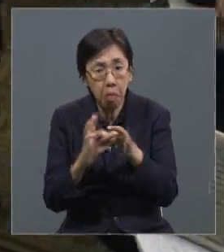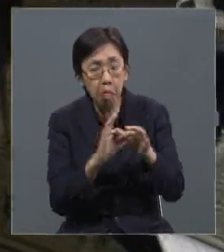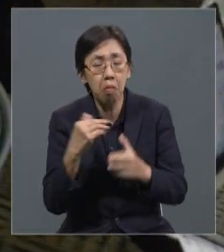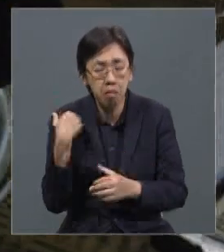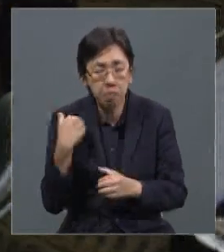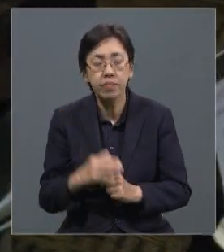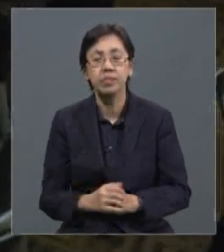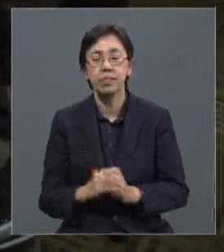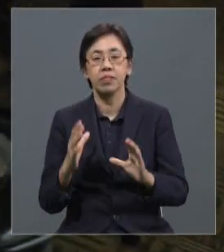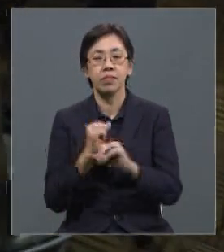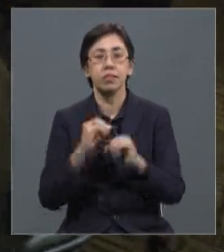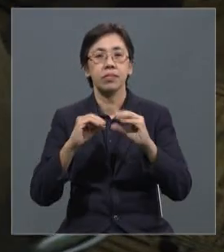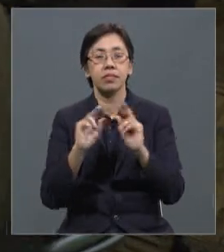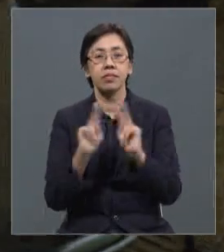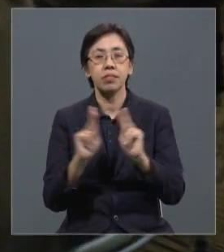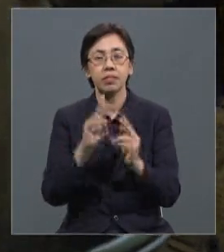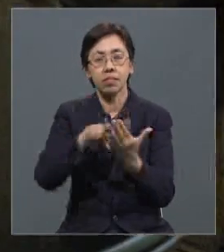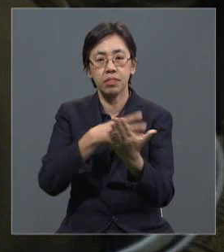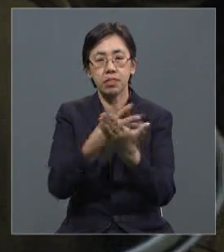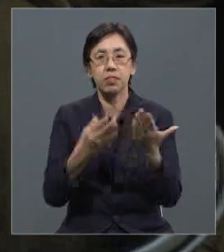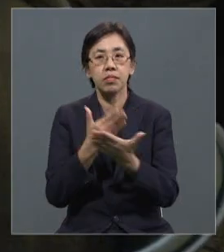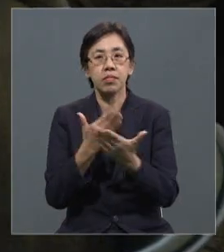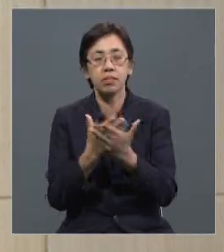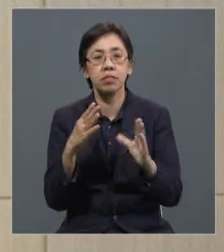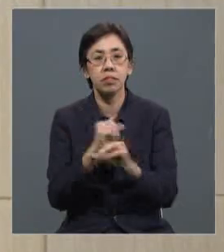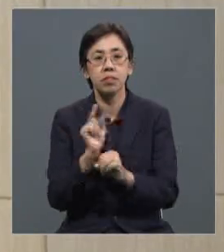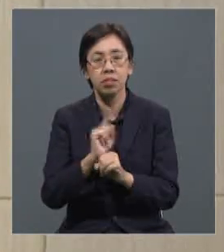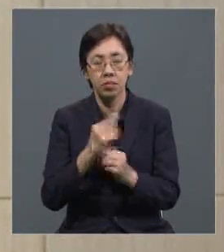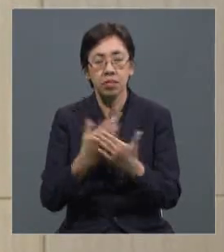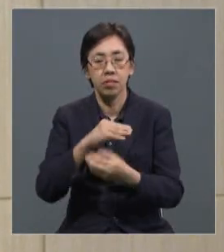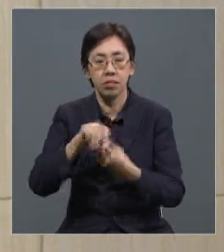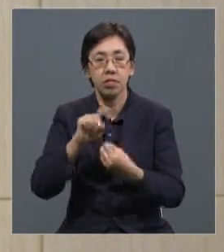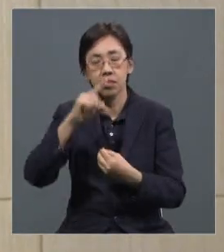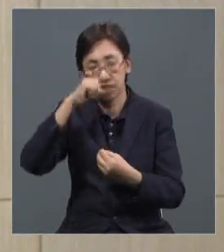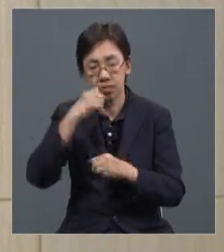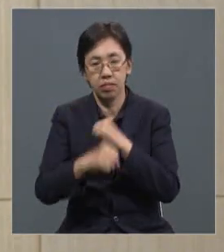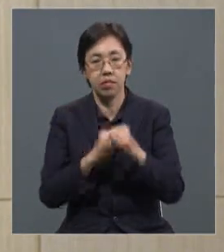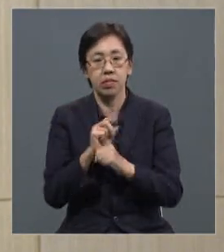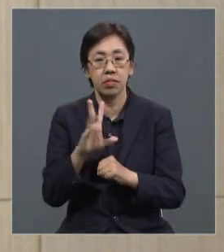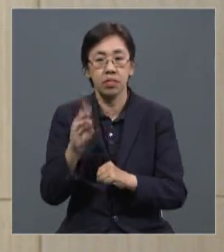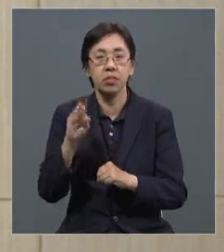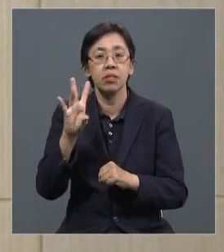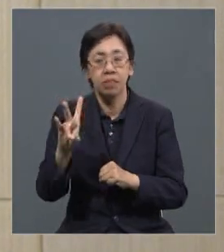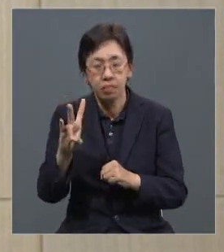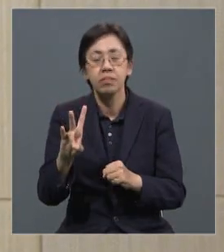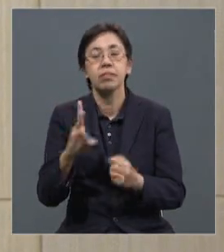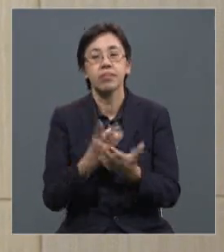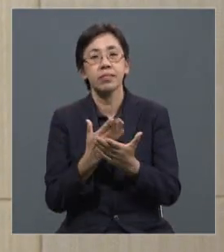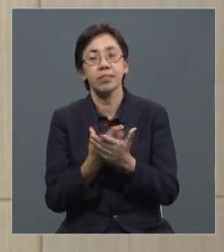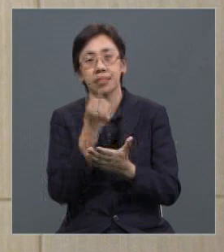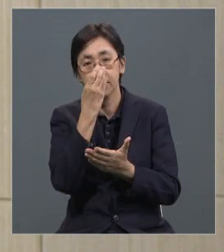าสรุปผลการประชุมคณะกรรมการนโยบายการเงินกันครับมองว่าเศรษฐกิจไทยปี2567มีแนวโน้มขยายตัว